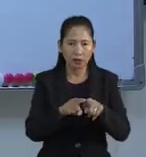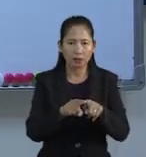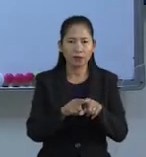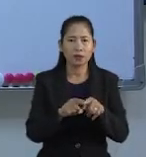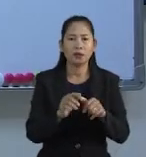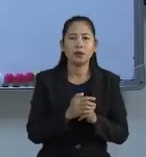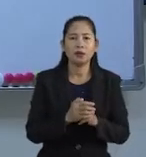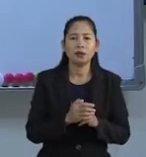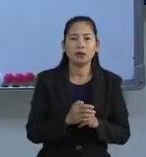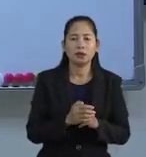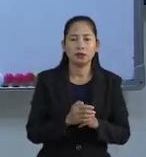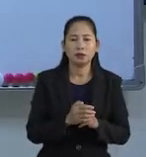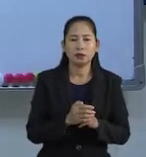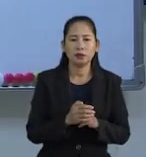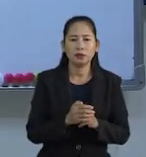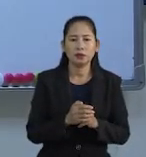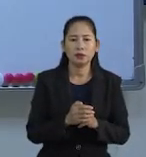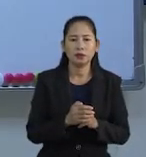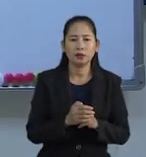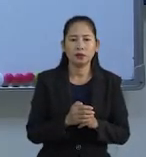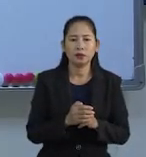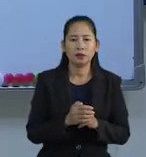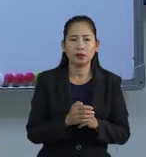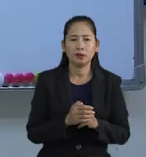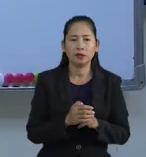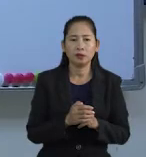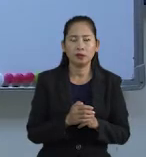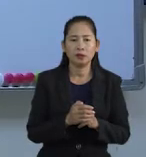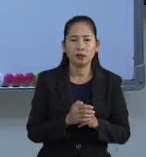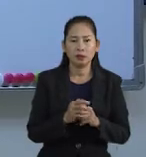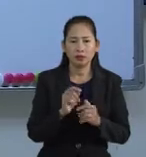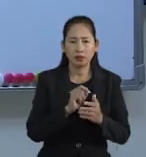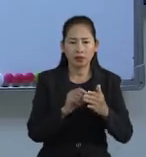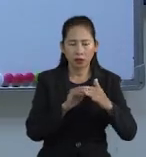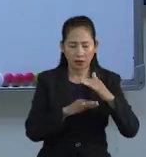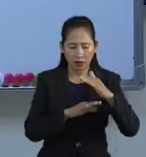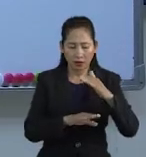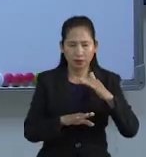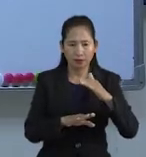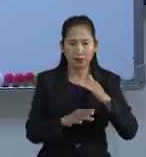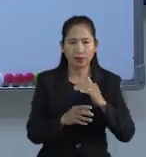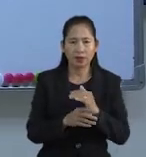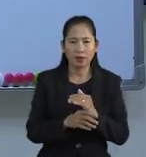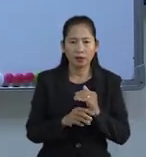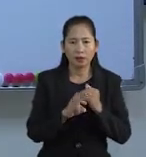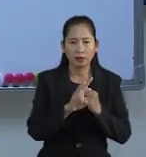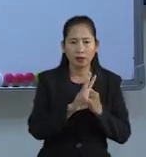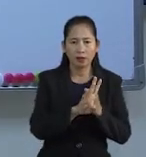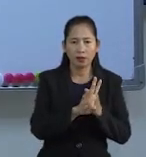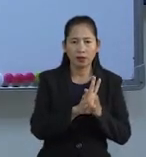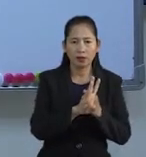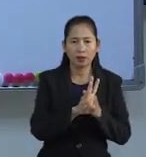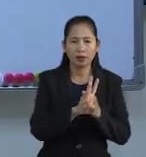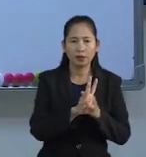đá cứ dương đại cho mấy xây bị khổm nó con á dương xây bị khổm đại thả